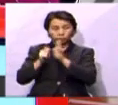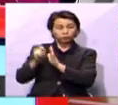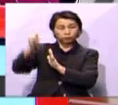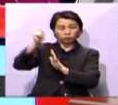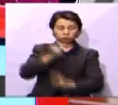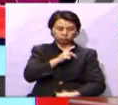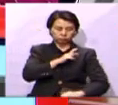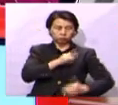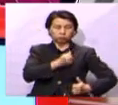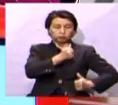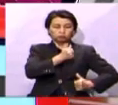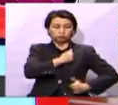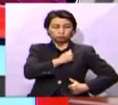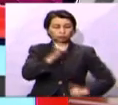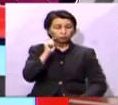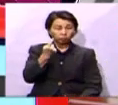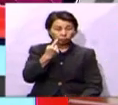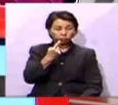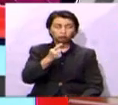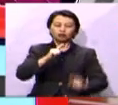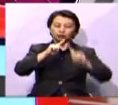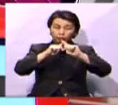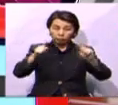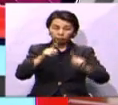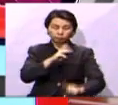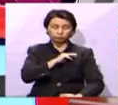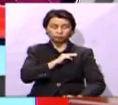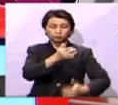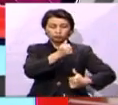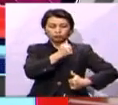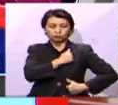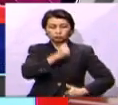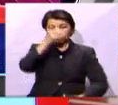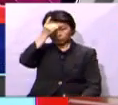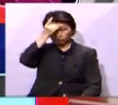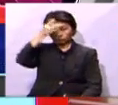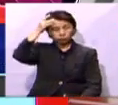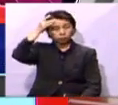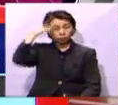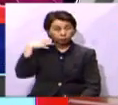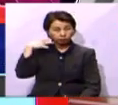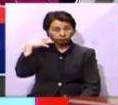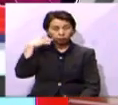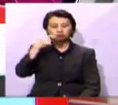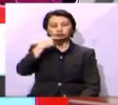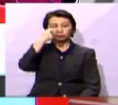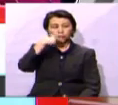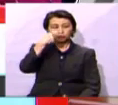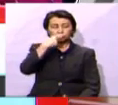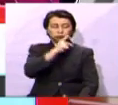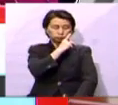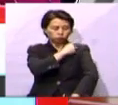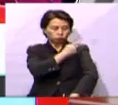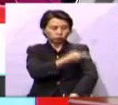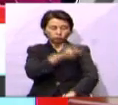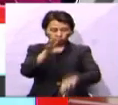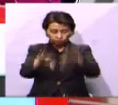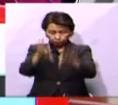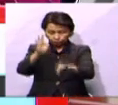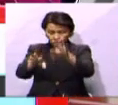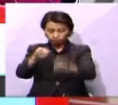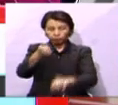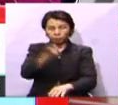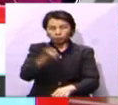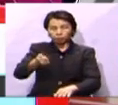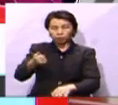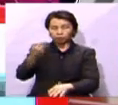Kementerian Pertahanan semata-mata. Sebaliknya, Menteri Pertahanan Dato' Sri Hishamuddin Tun Hussein berkata kuasa pemilihan aset